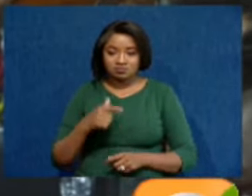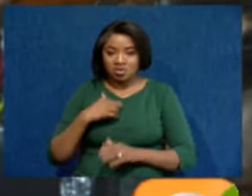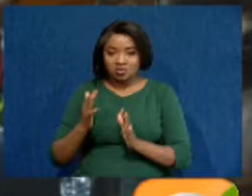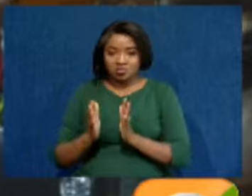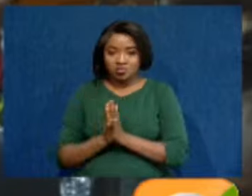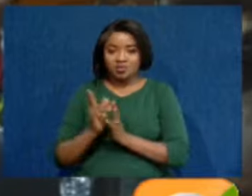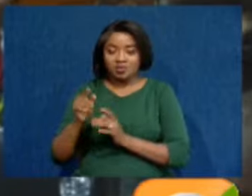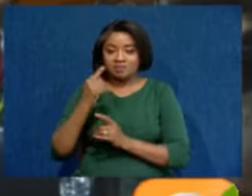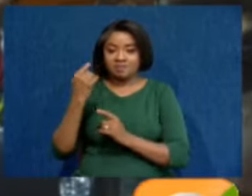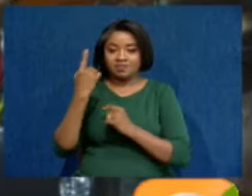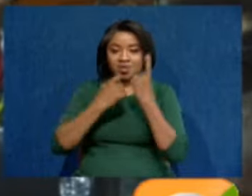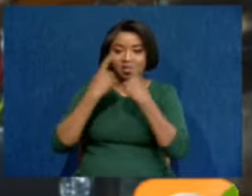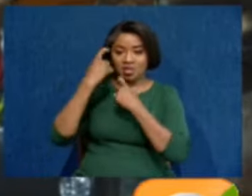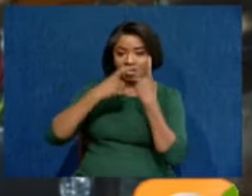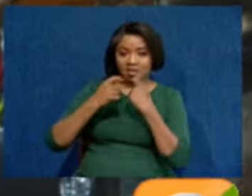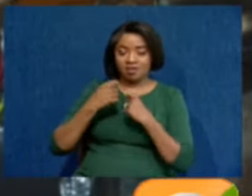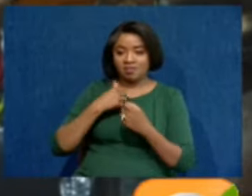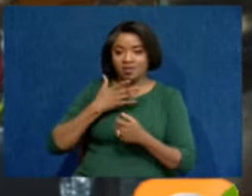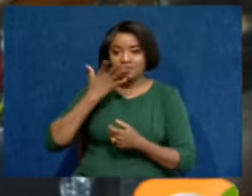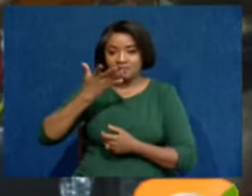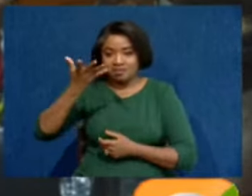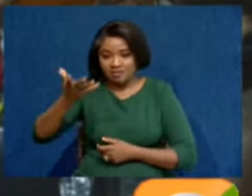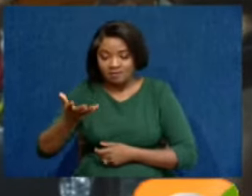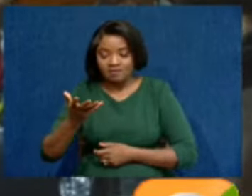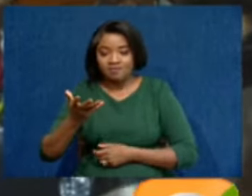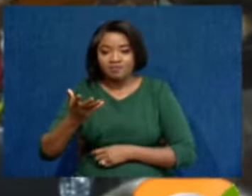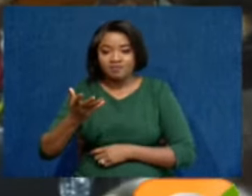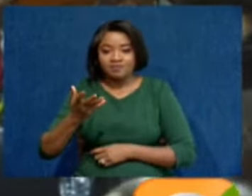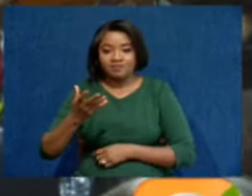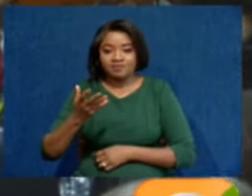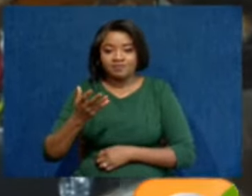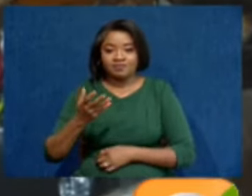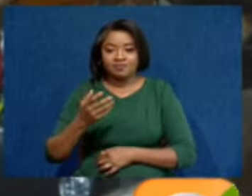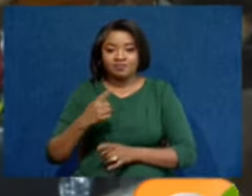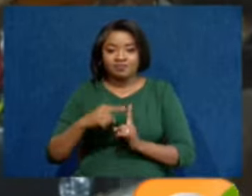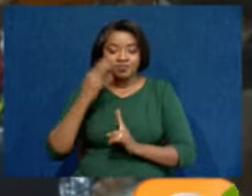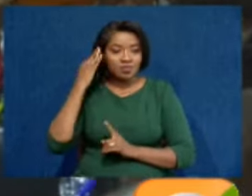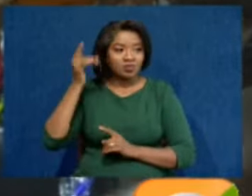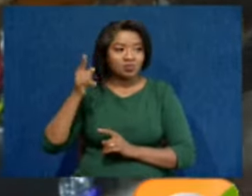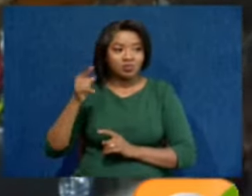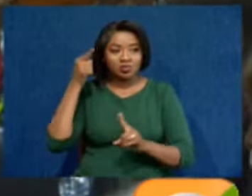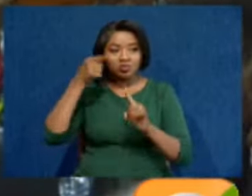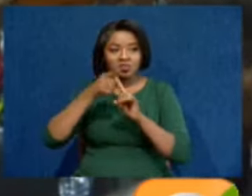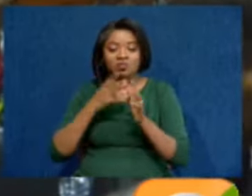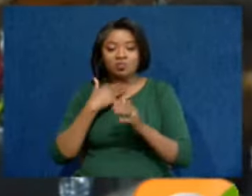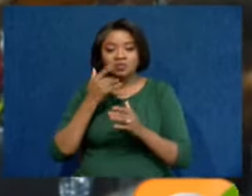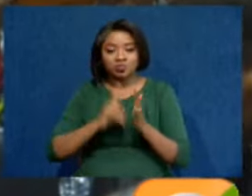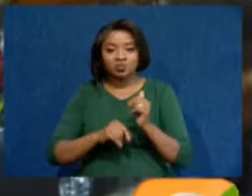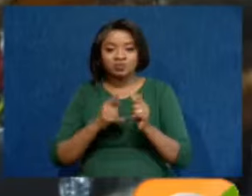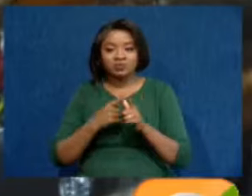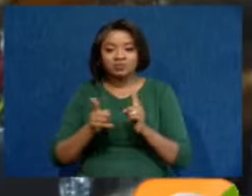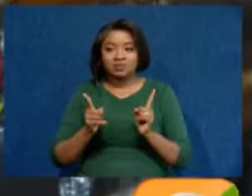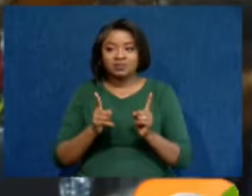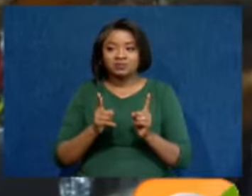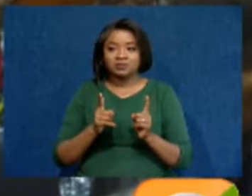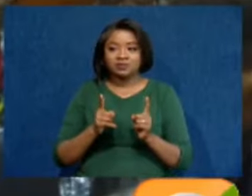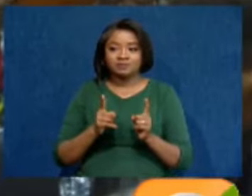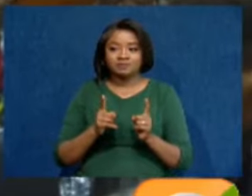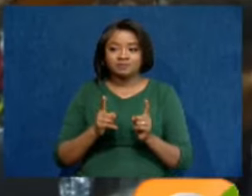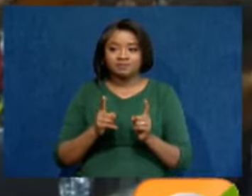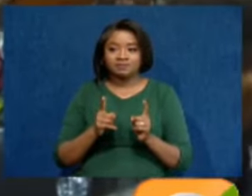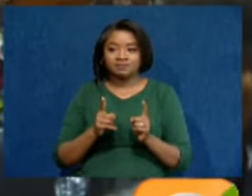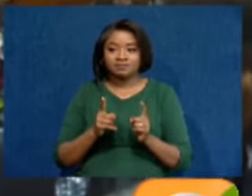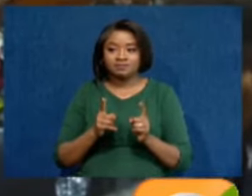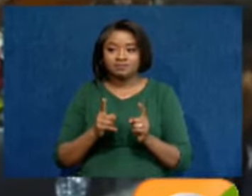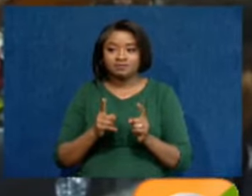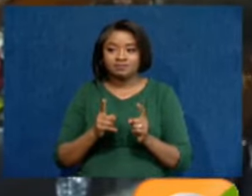tunaweza maswali ndio tungie ndani, kwa sababu sio kama walikuwa ndakati mpaka kazi kwa wewe sima hebu ndio sami ni po